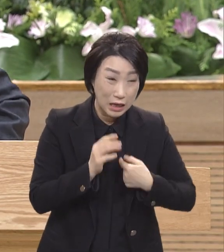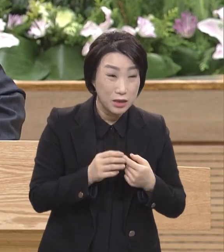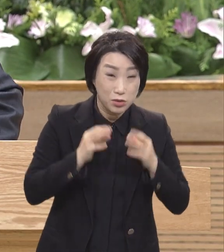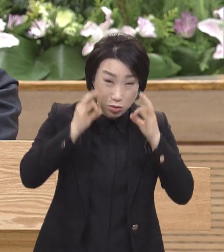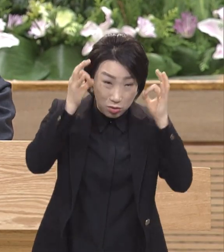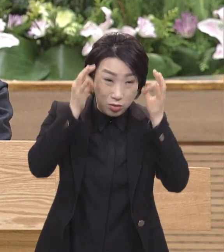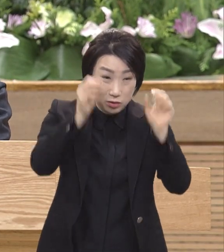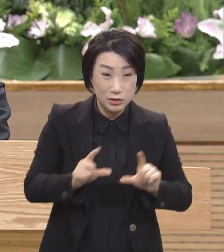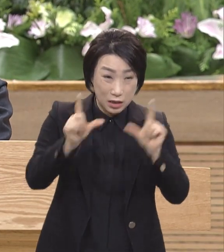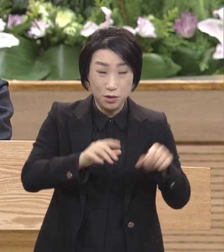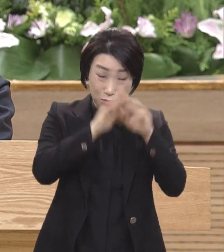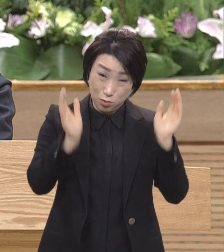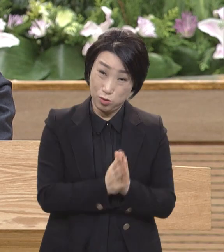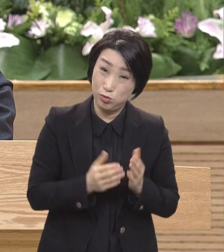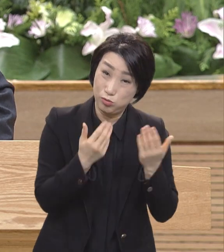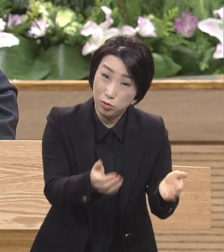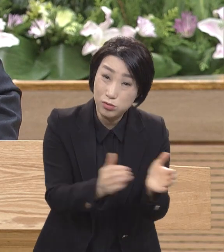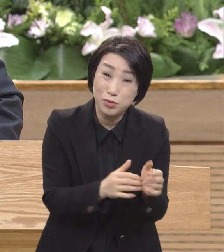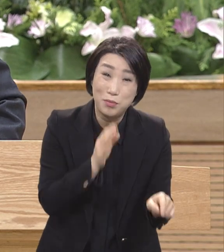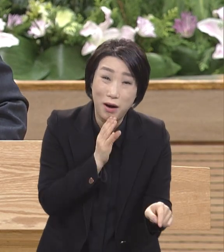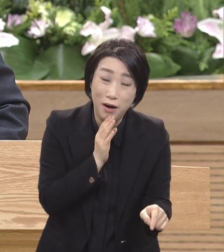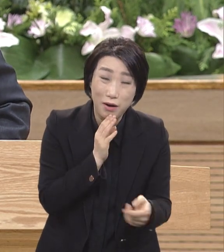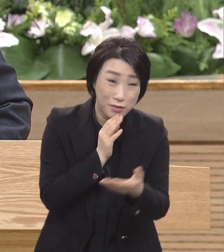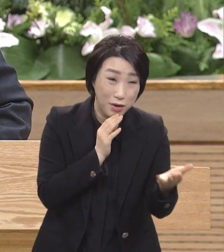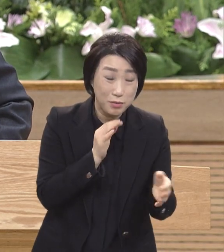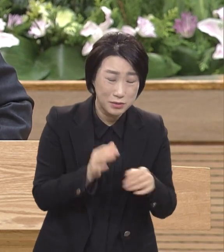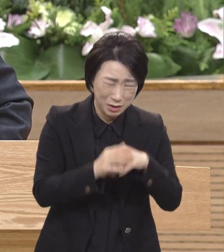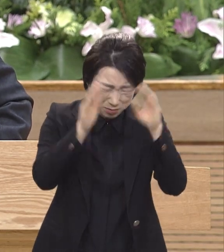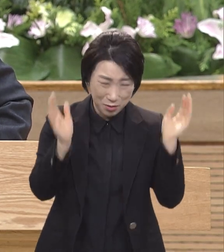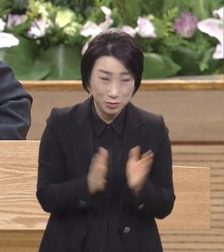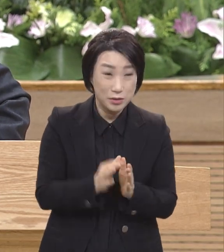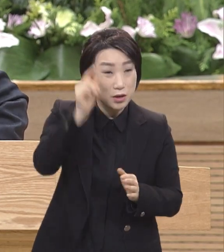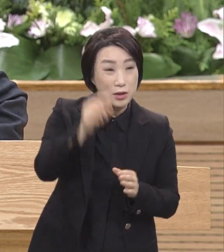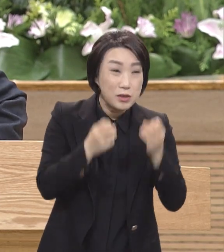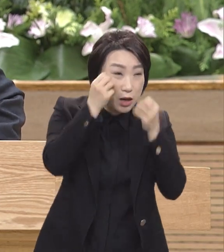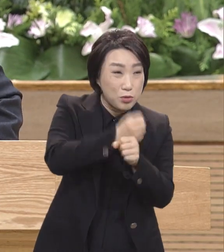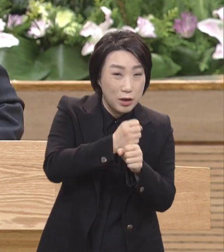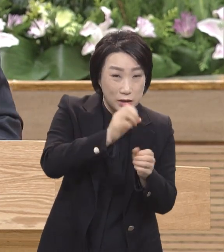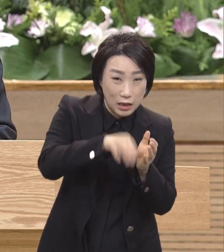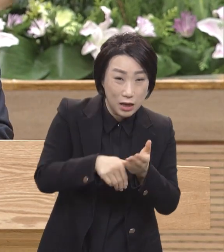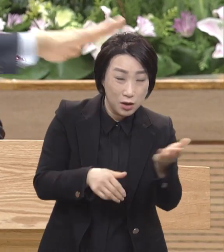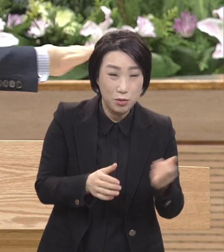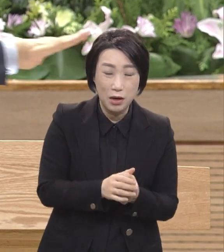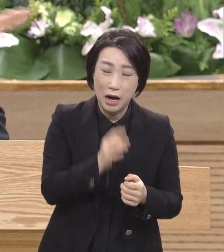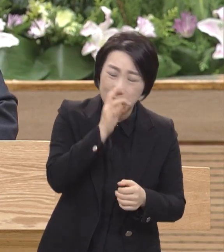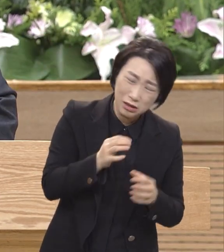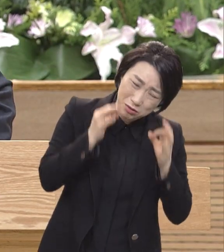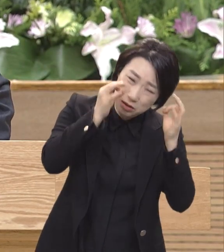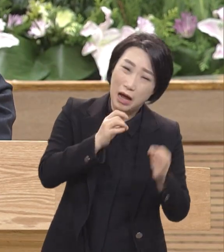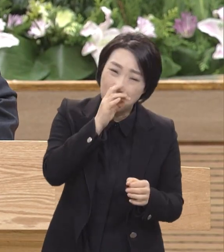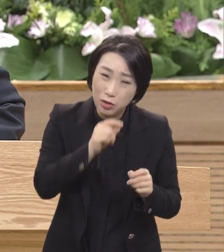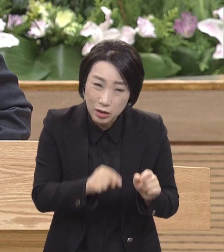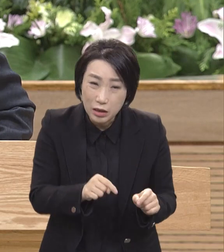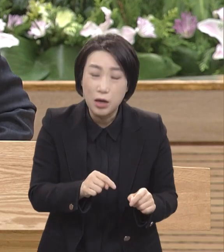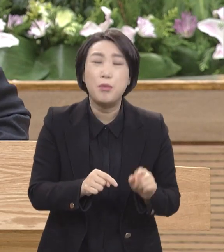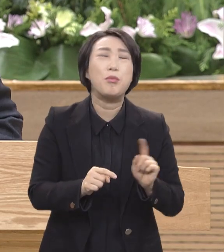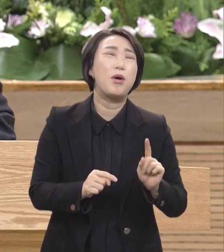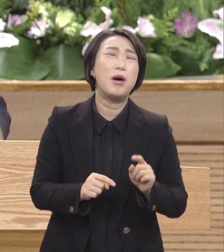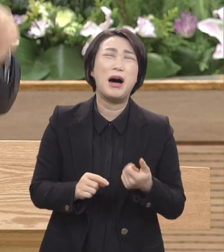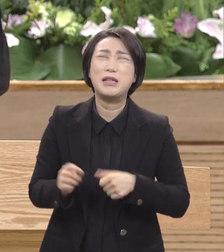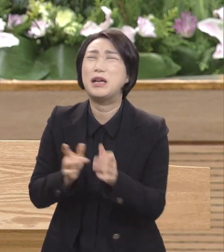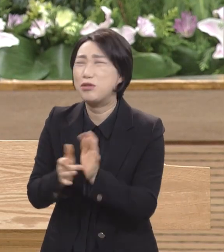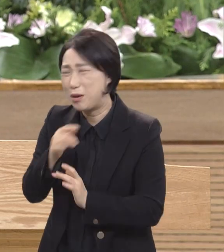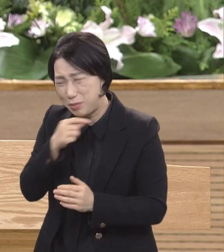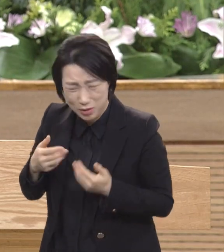노력해서 달도록 주었으니 너희들이 천지창조 통해서 안 되고 너희에게서 안 되는 그곳 아들의